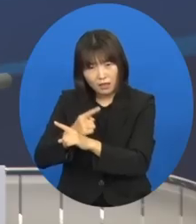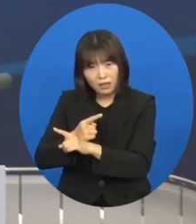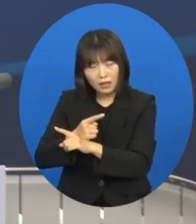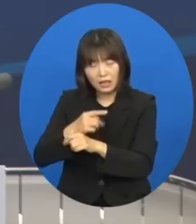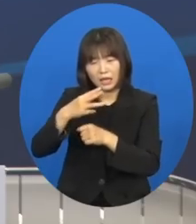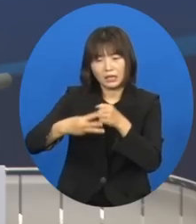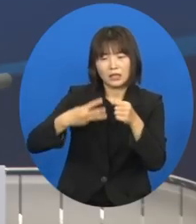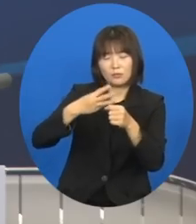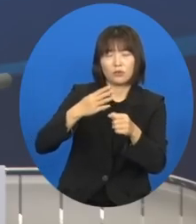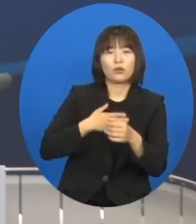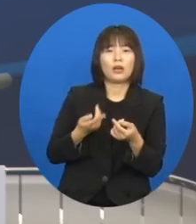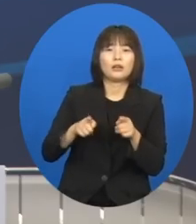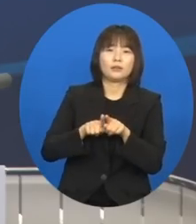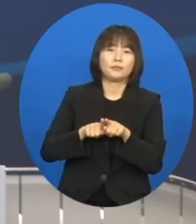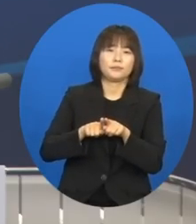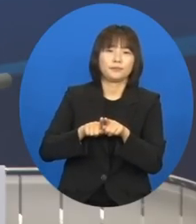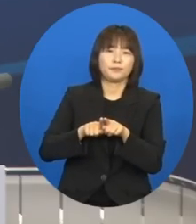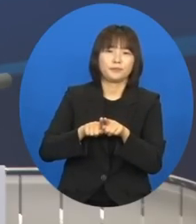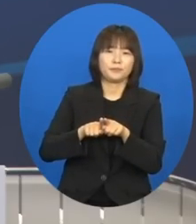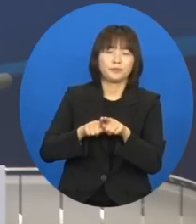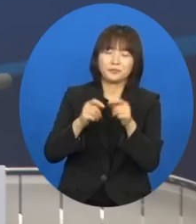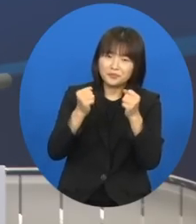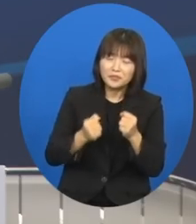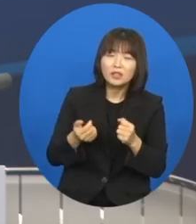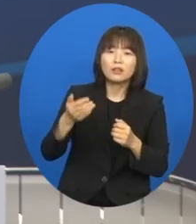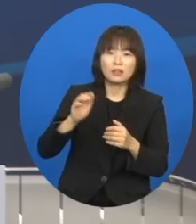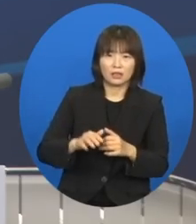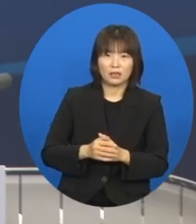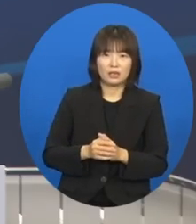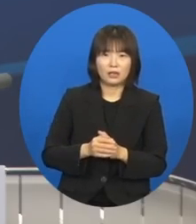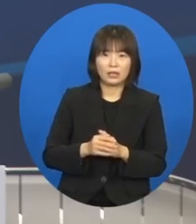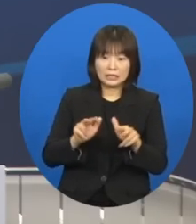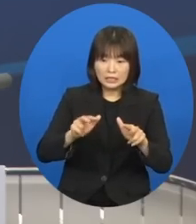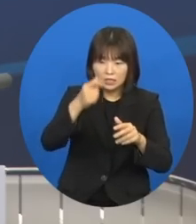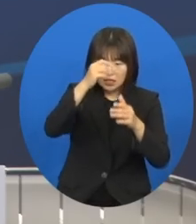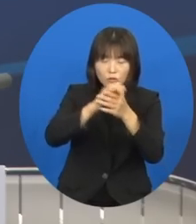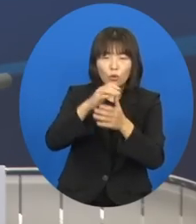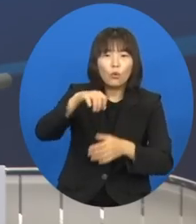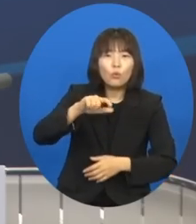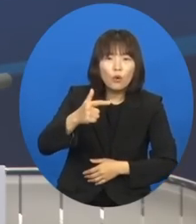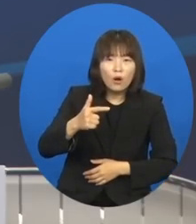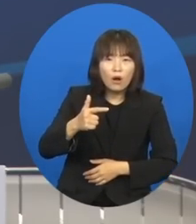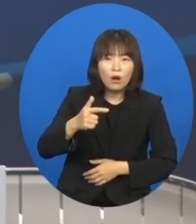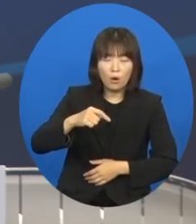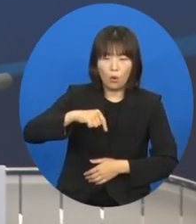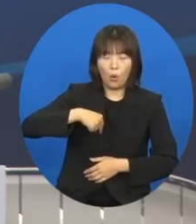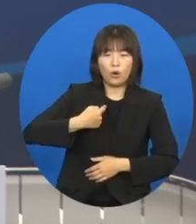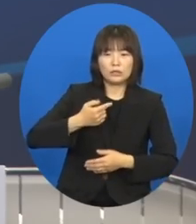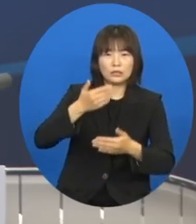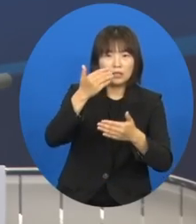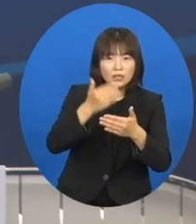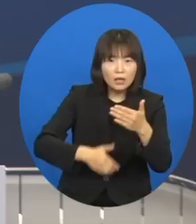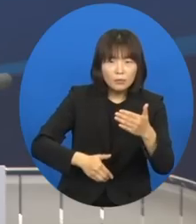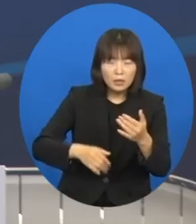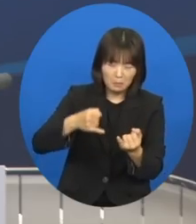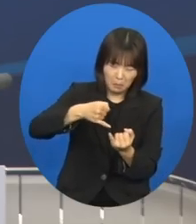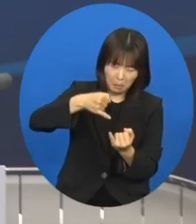함께 있었는데 이제 기도원에 그 수많은 사람들 앞에 아무도 없이 몸무게 38kg에 빼빼 마른 저